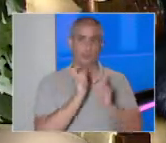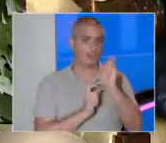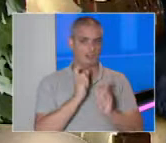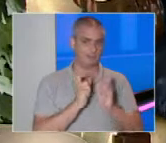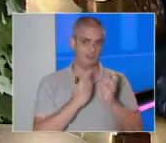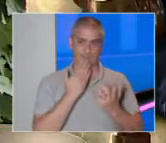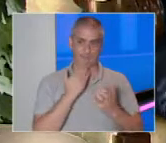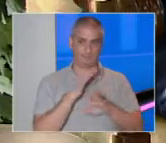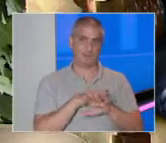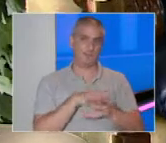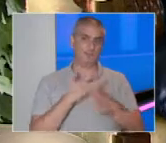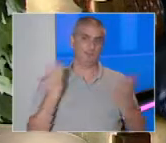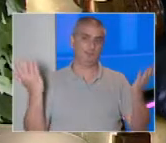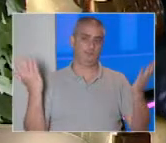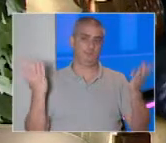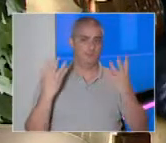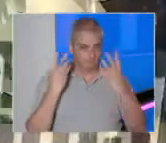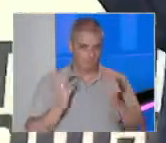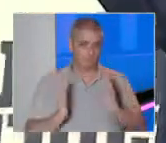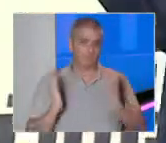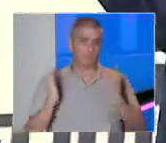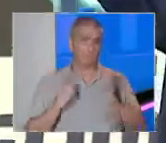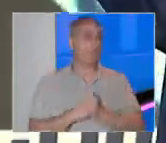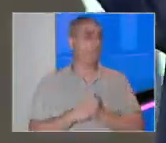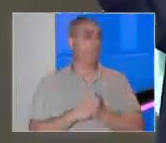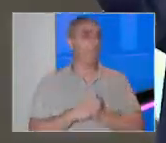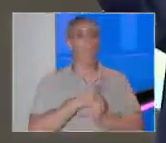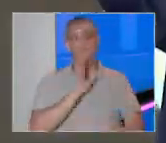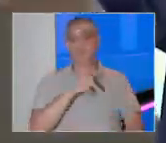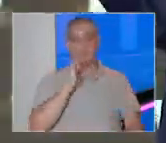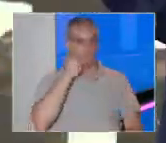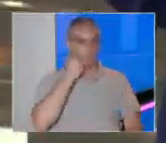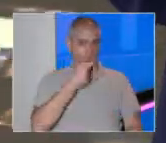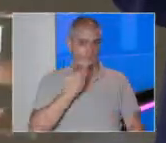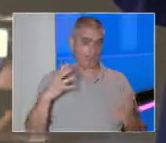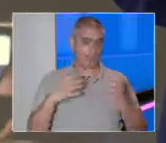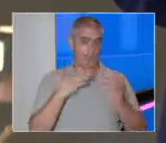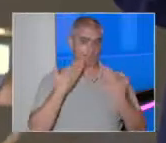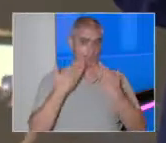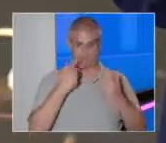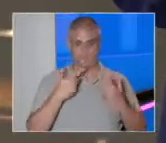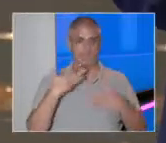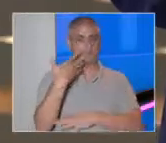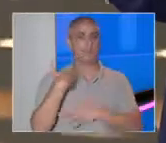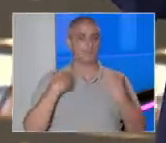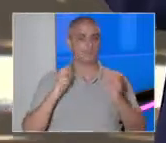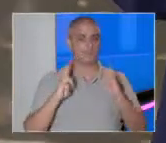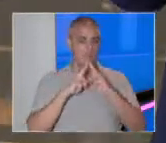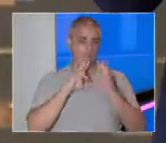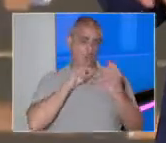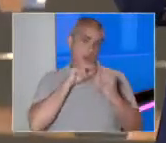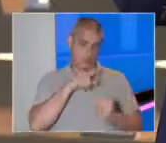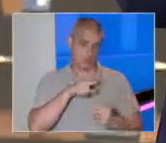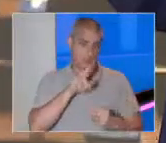ואזרח בישראל מרגיש, okay. וטוב שכך. כן, יניר, אז כאמור, גם אחר הקבינט המדיני-ביטחוני התכנס